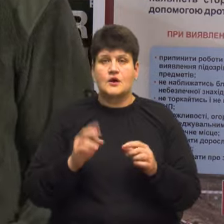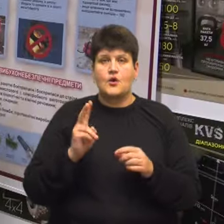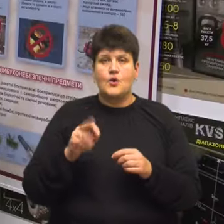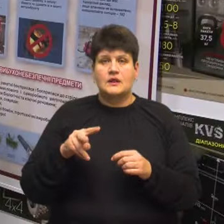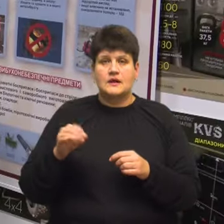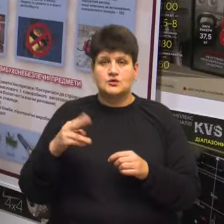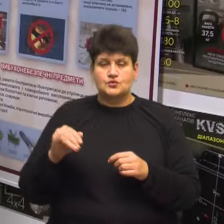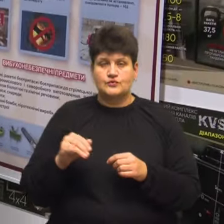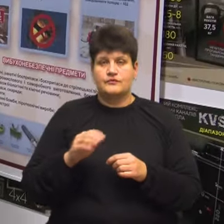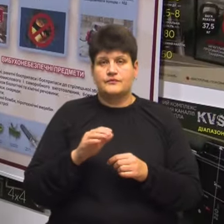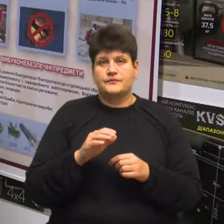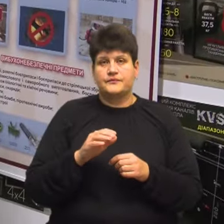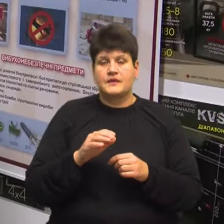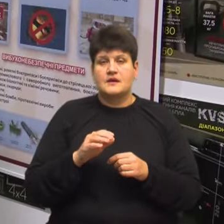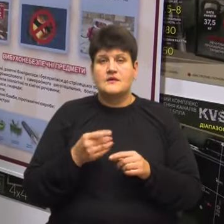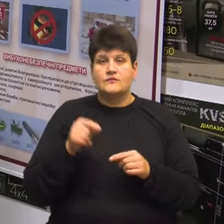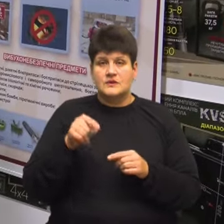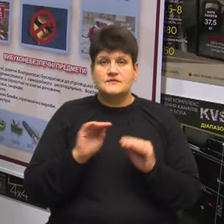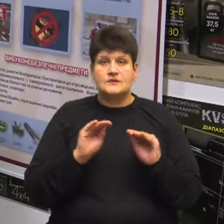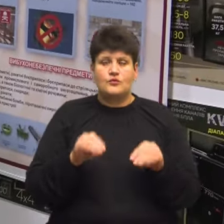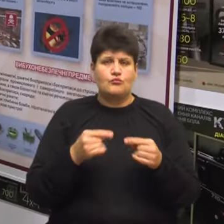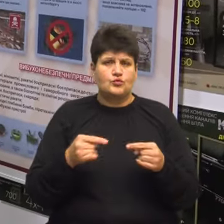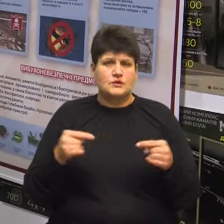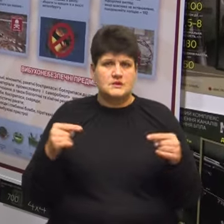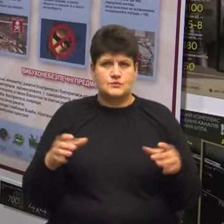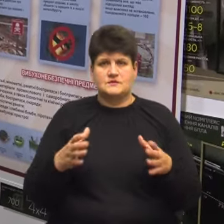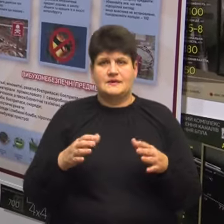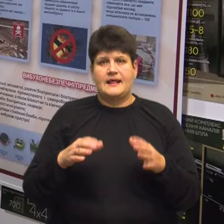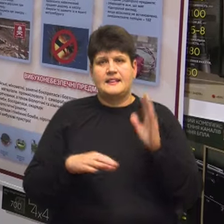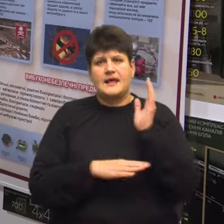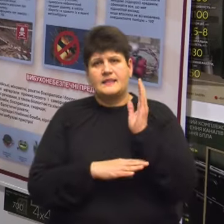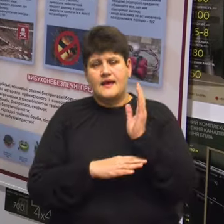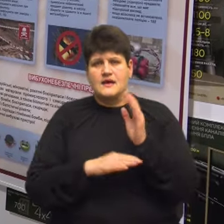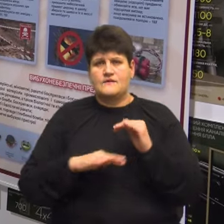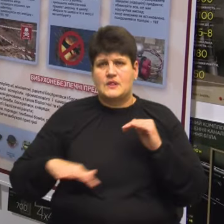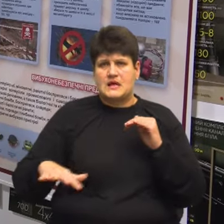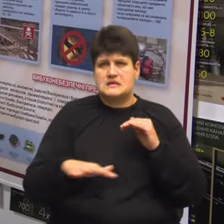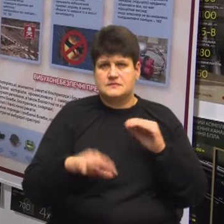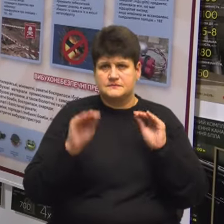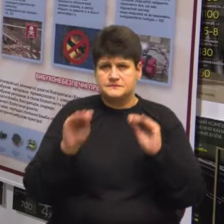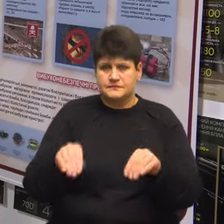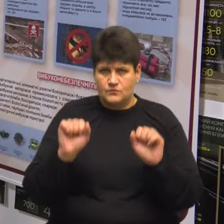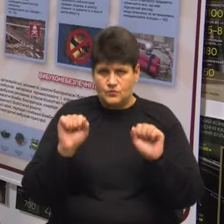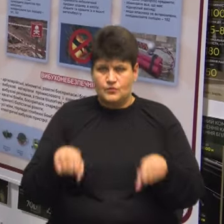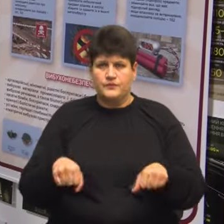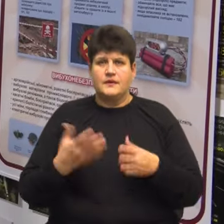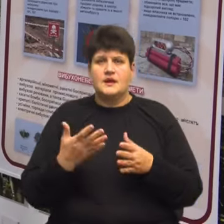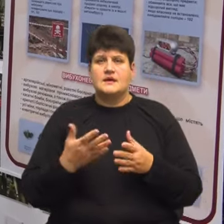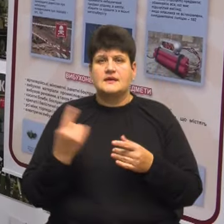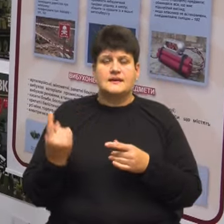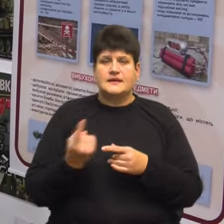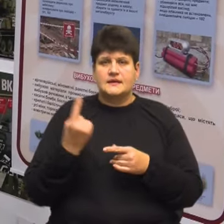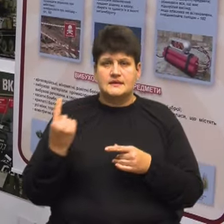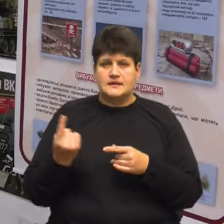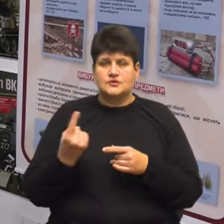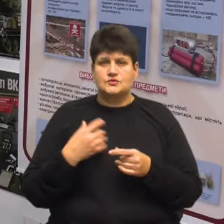Ластовицький. Встановлюється вона в будь-який спосіб, на дерево, на землю. Єдине, що по встановленню на шляху розльоту